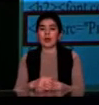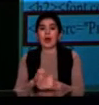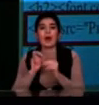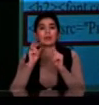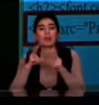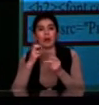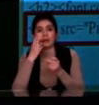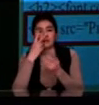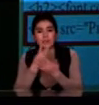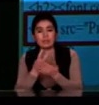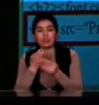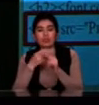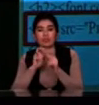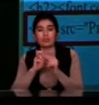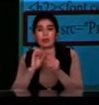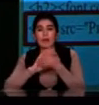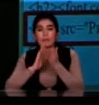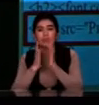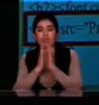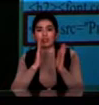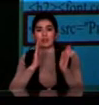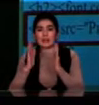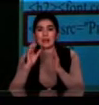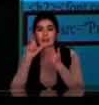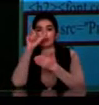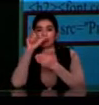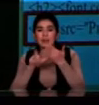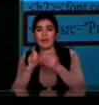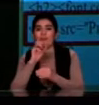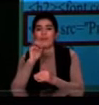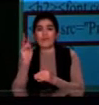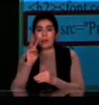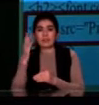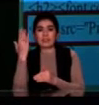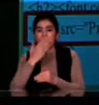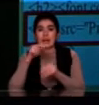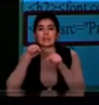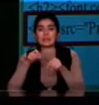как выглядит расположение рисунка и текста на веб-странице?